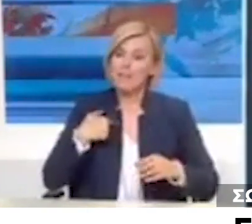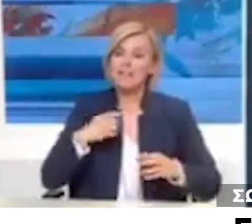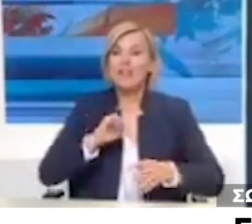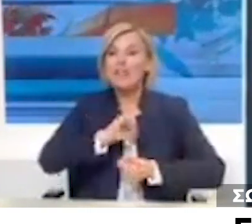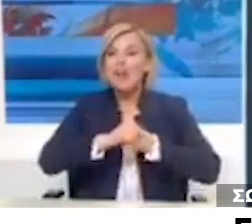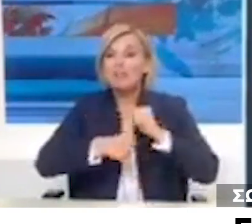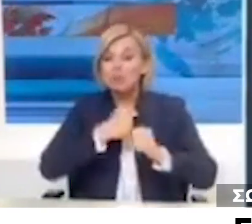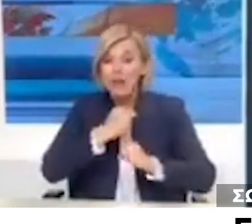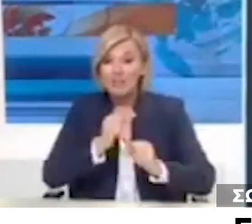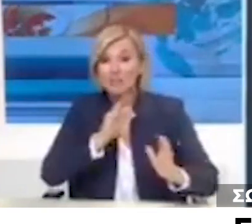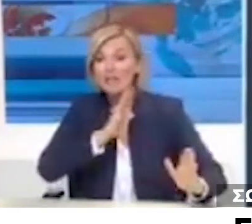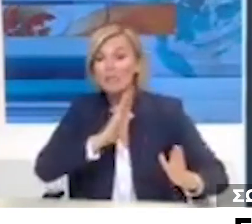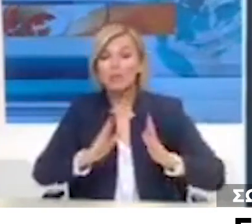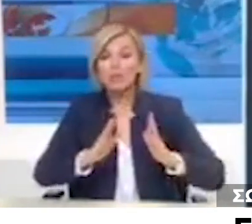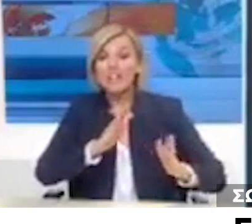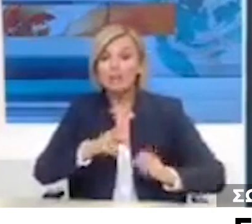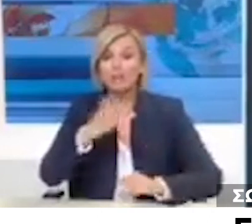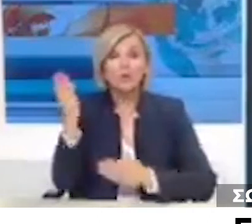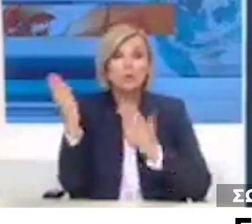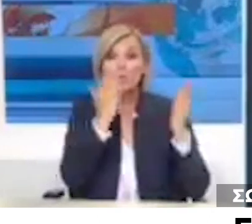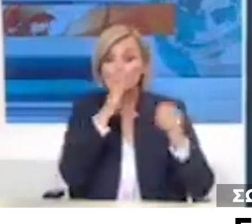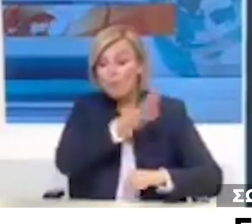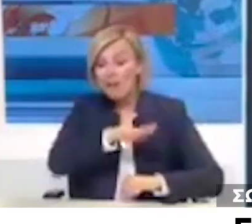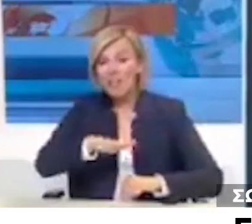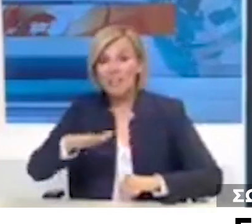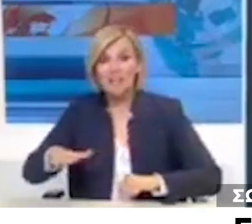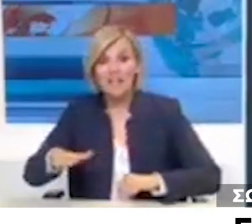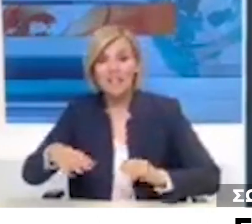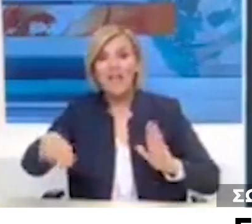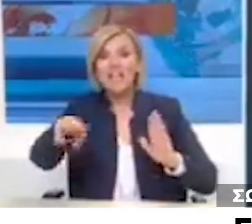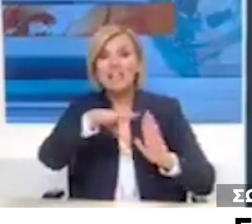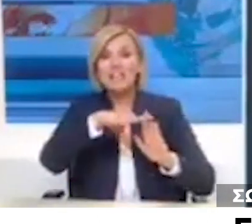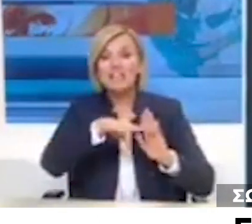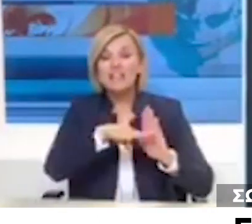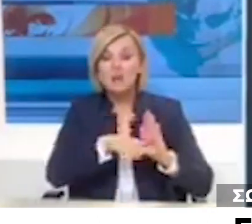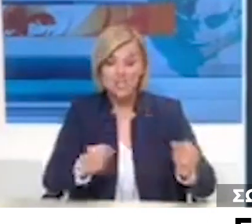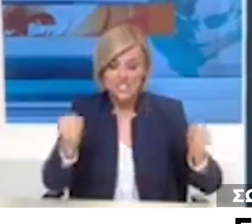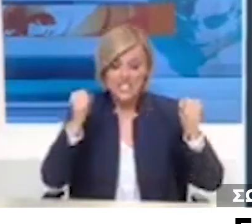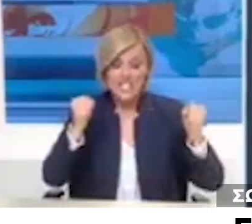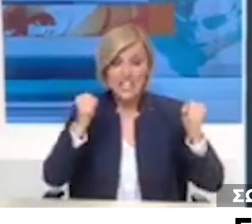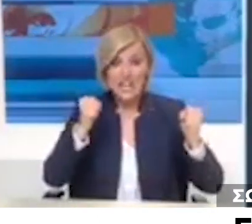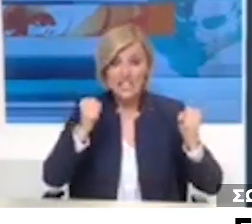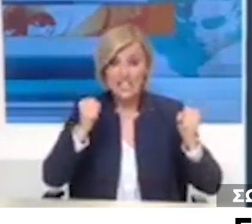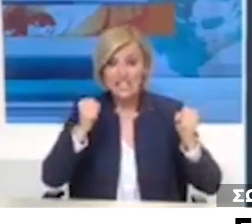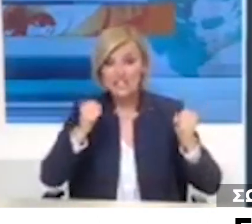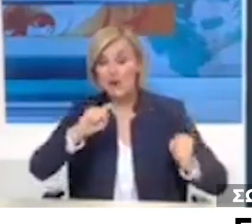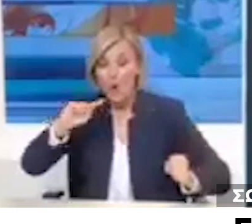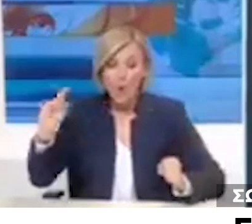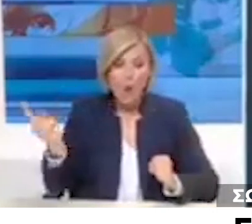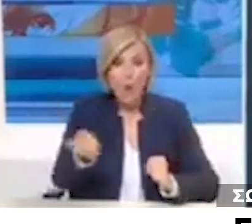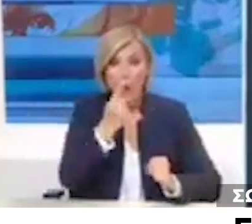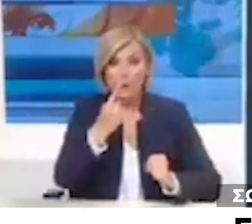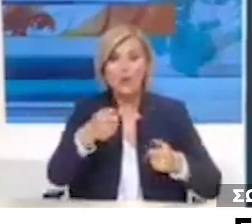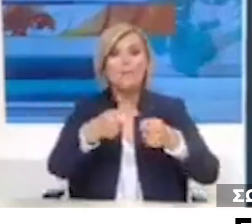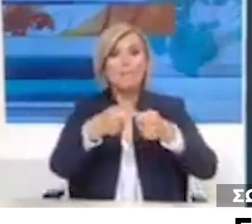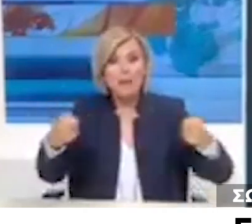των μαθητών. Έτσι. Και θα γίνει με τους κανόνες υγιεινής που θα τηρούνται από όλους μας. Και θα γίνει με τα μέτρα φυσικής απόστασης που